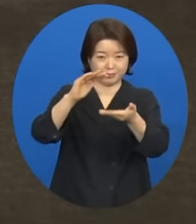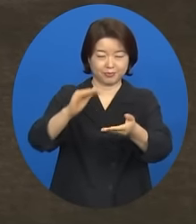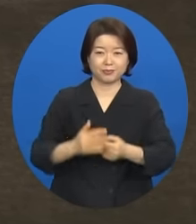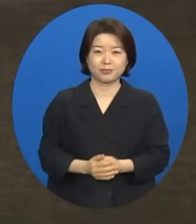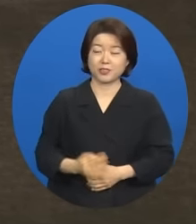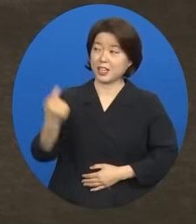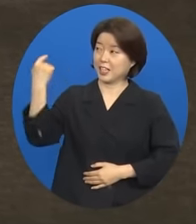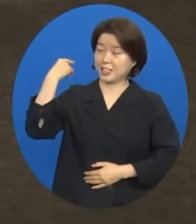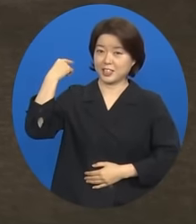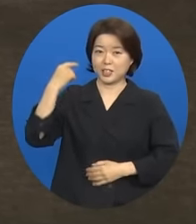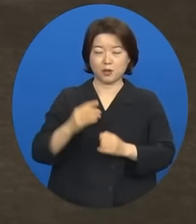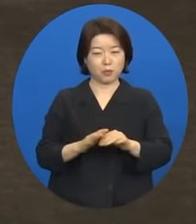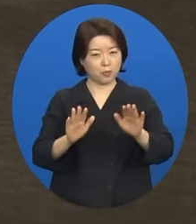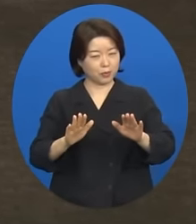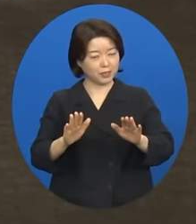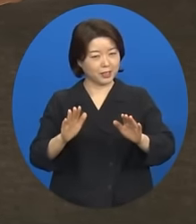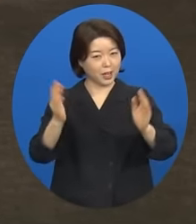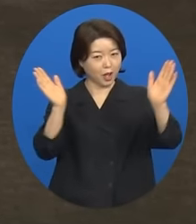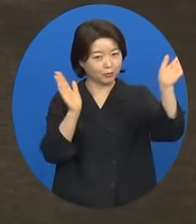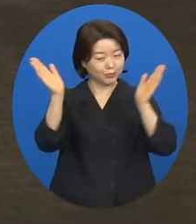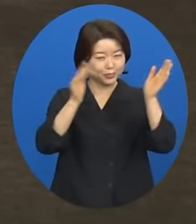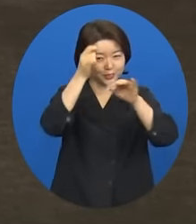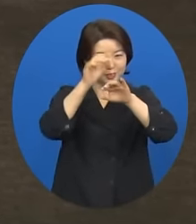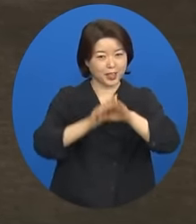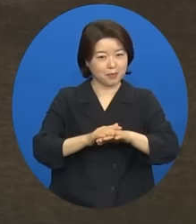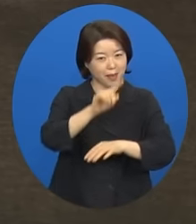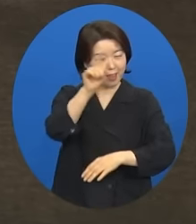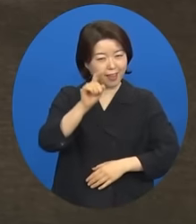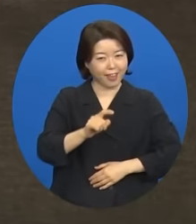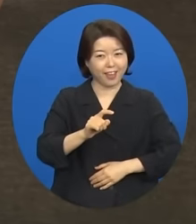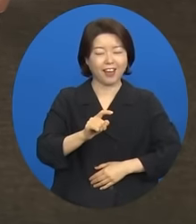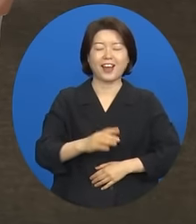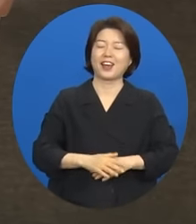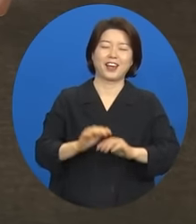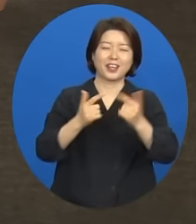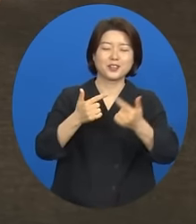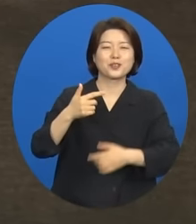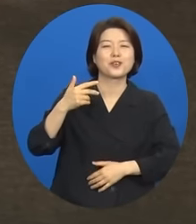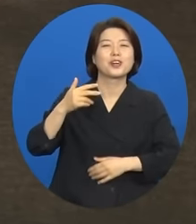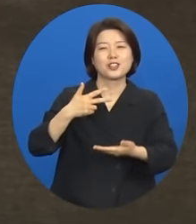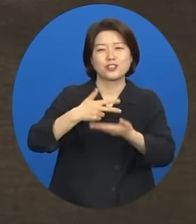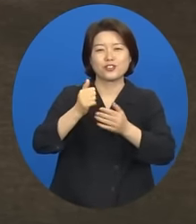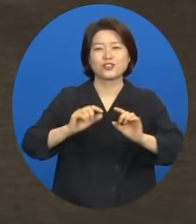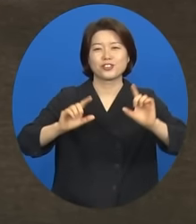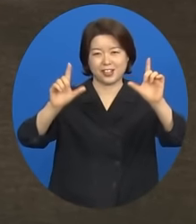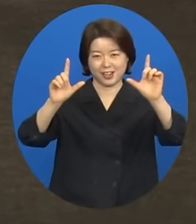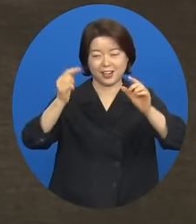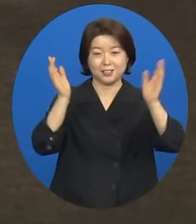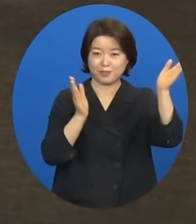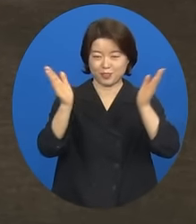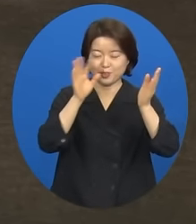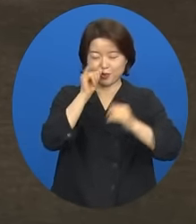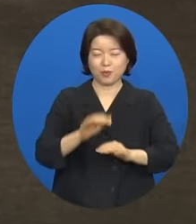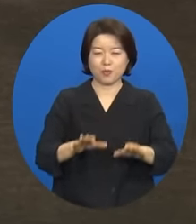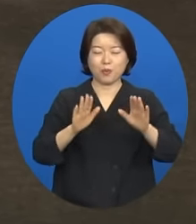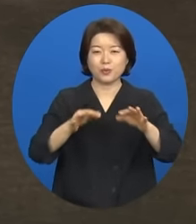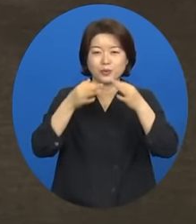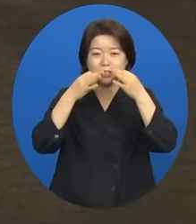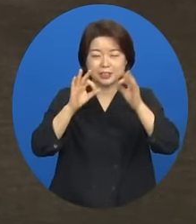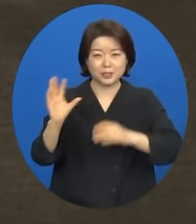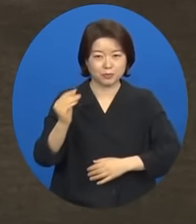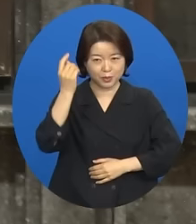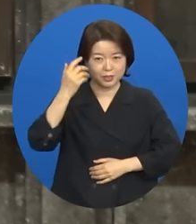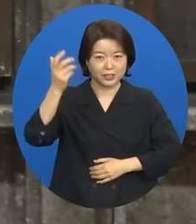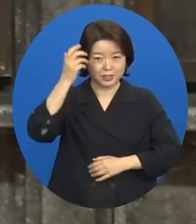보고 오늘 뮤지컬 예배인가 싶은 분이 계시겠지만 뮤지컬 예배는 주일에 있고요. 오늘은 우리 금년 성령 집회이고요.